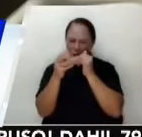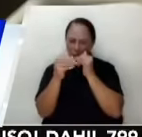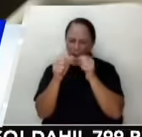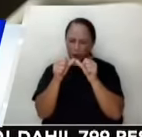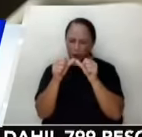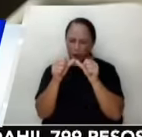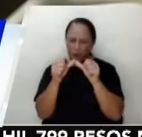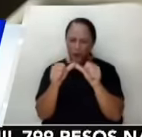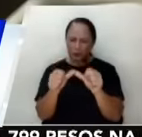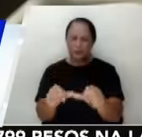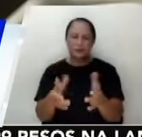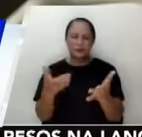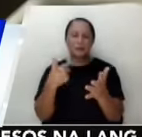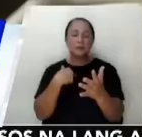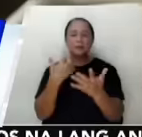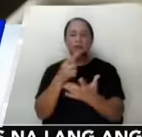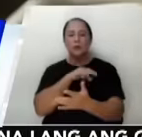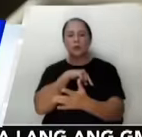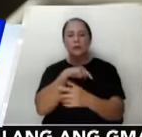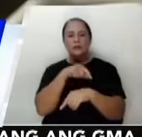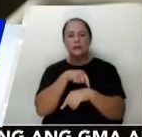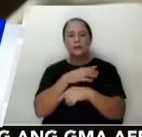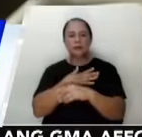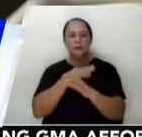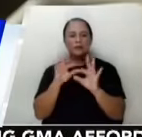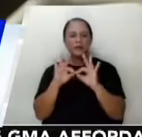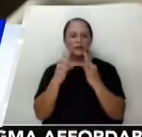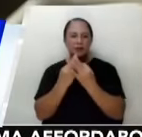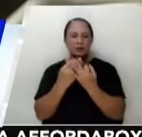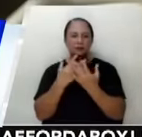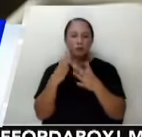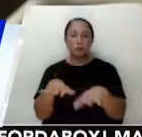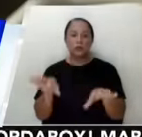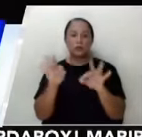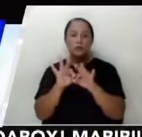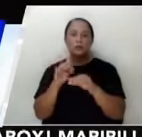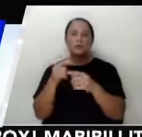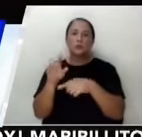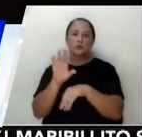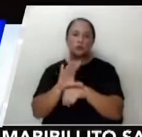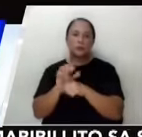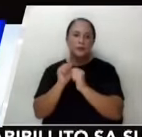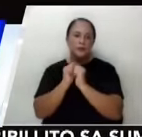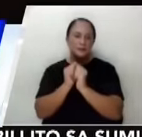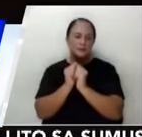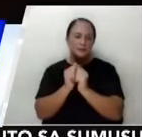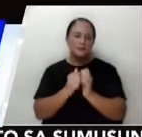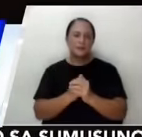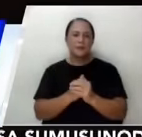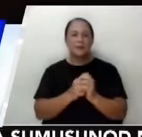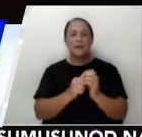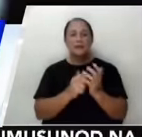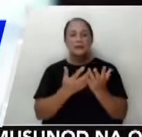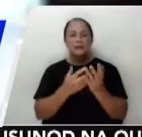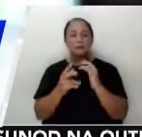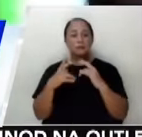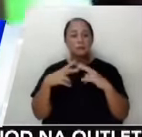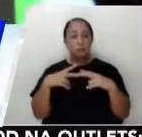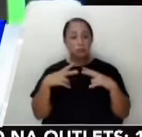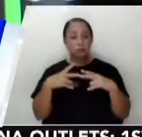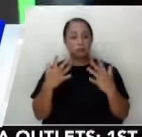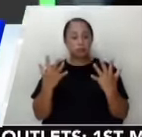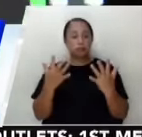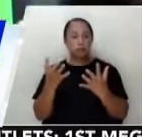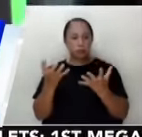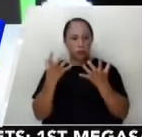ko lang na may quality time po with my family. Basta makapag-church po kami na magkakasama. Kasabay ng bakasyon, gusto ring